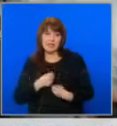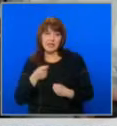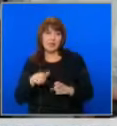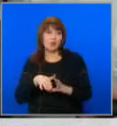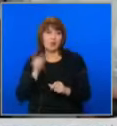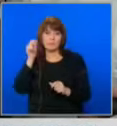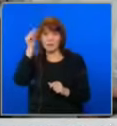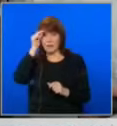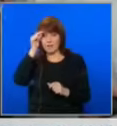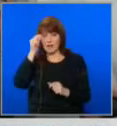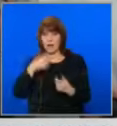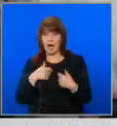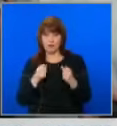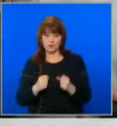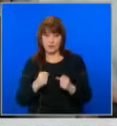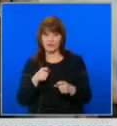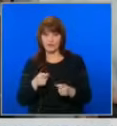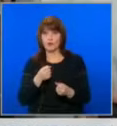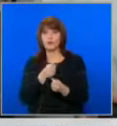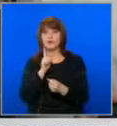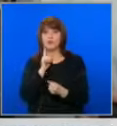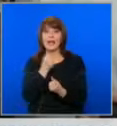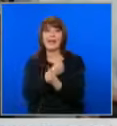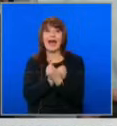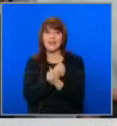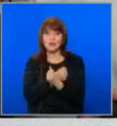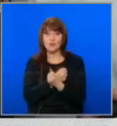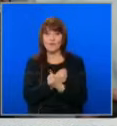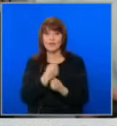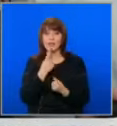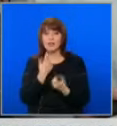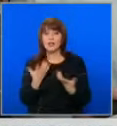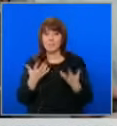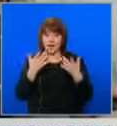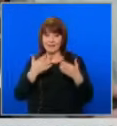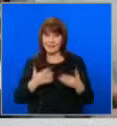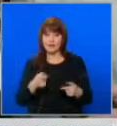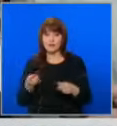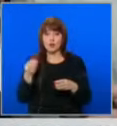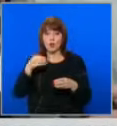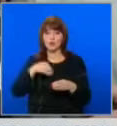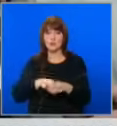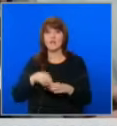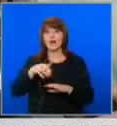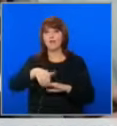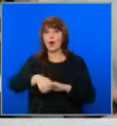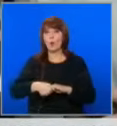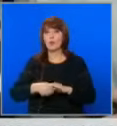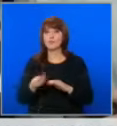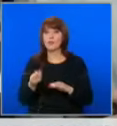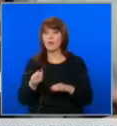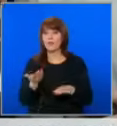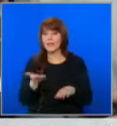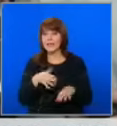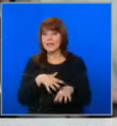страната аз очаквах да бъде арестуван тоя човек защото има обилни данни за това че той участва в корупционни схеми